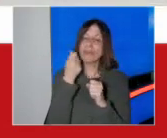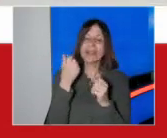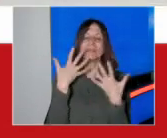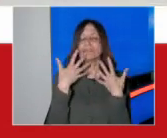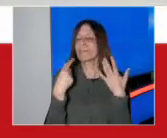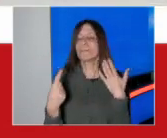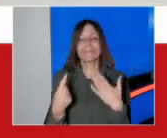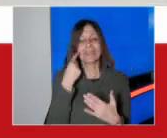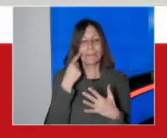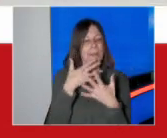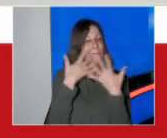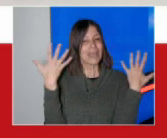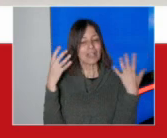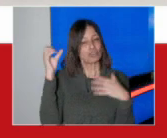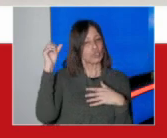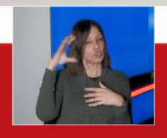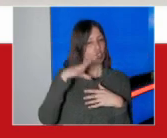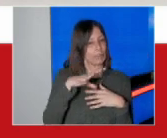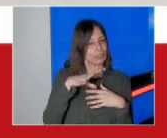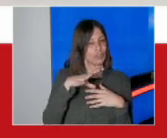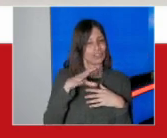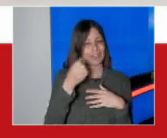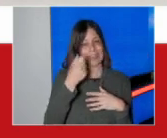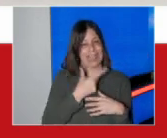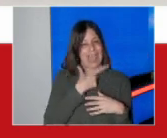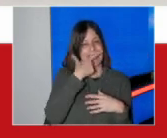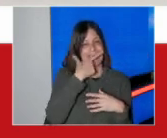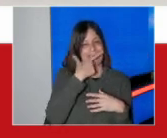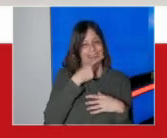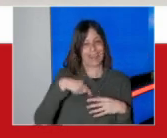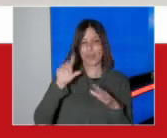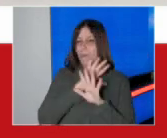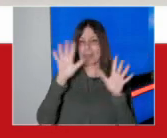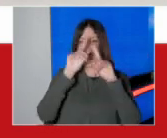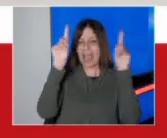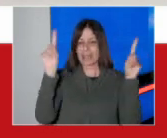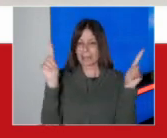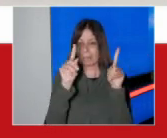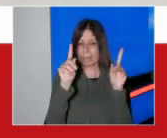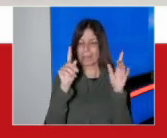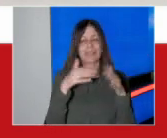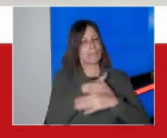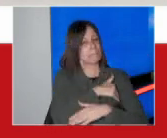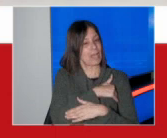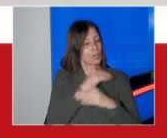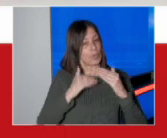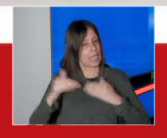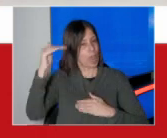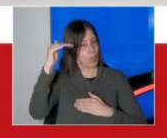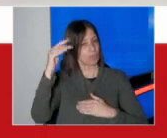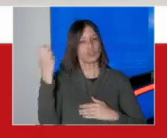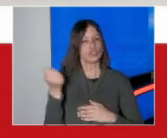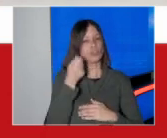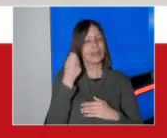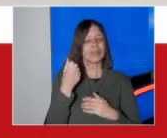מדהים, בהיר, השמש ככה תחייך אלינו, בלי עננים כמעט, טמפרטורות יעלו, ככה ששבת